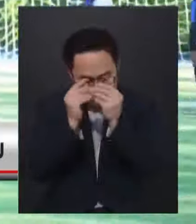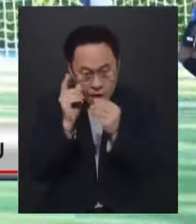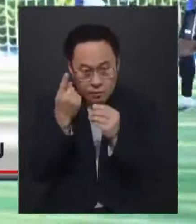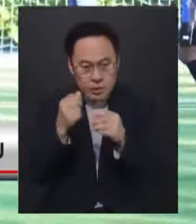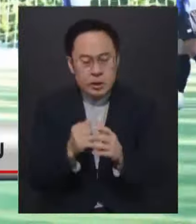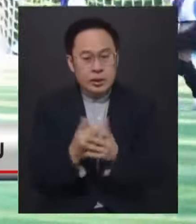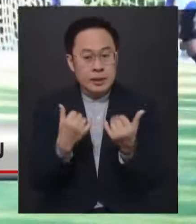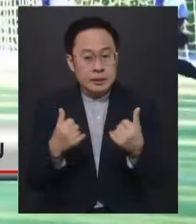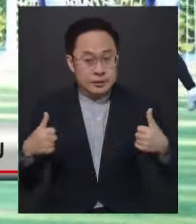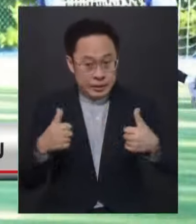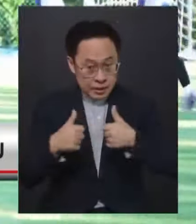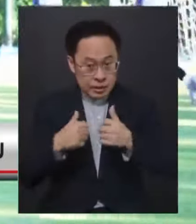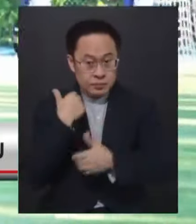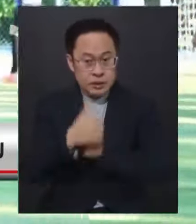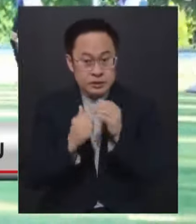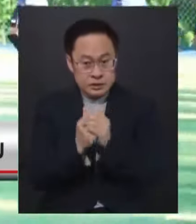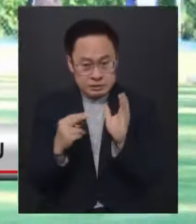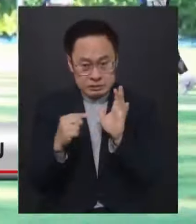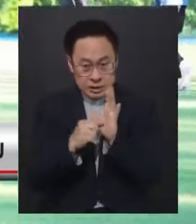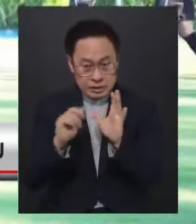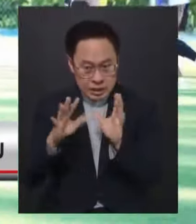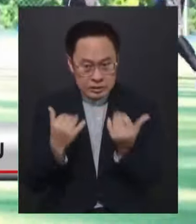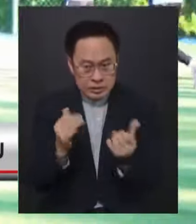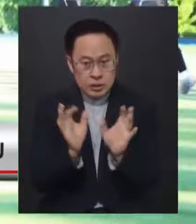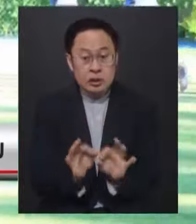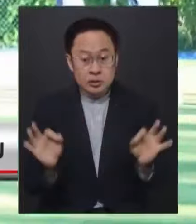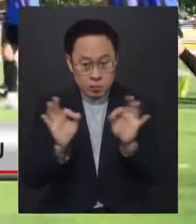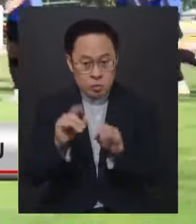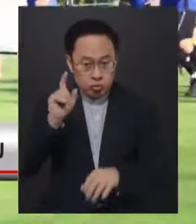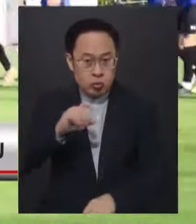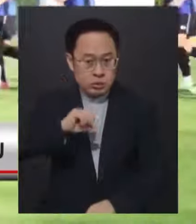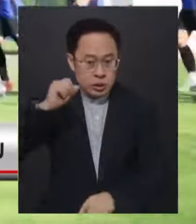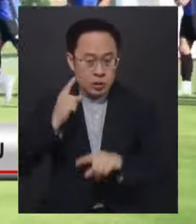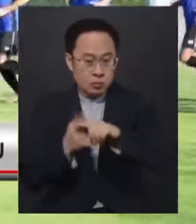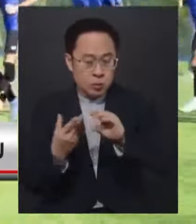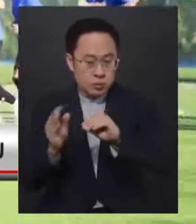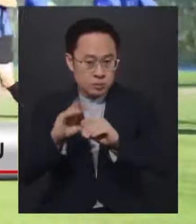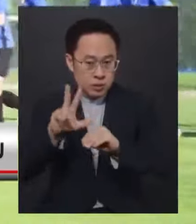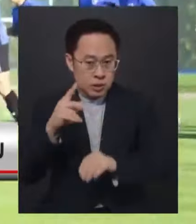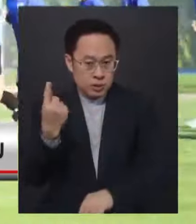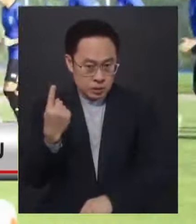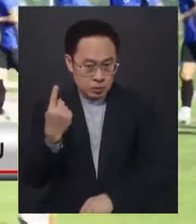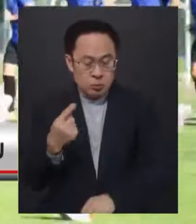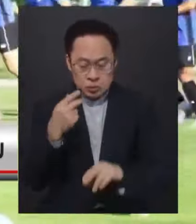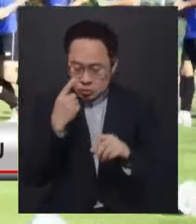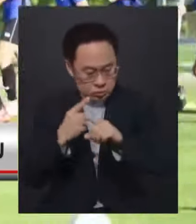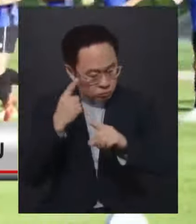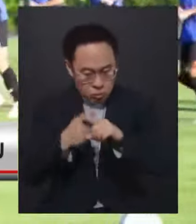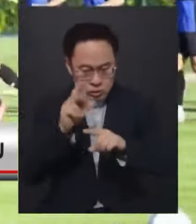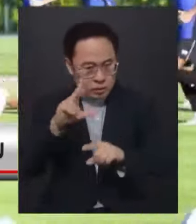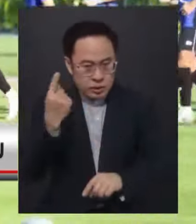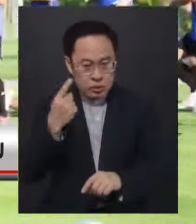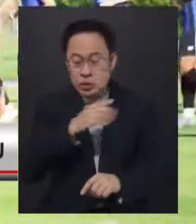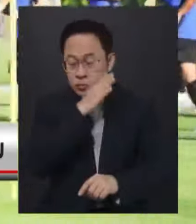เจอกับจีนชุดนี้ไม่ใช่เกมที่ง่ายแน่นอนแต่ทุกคนก็จะพยายามทำผลงานให้ดีรวมถึงนักเตะใหม่ที่เข้ามาฝึกซ้อมเนี่ยก็พยายาม